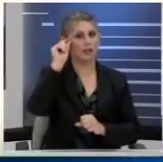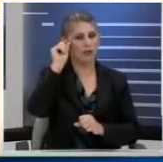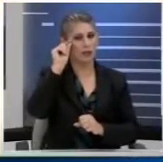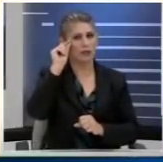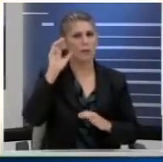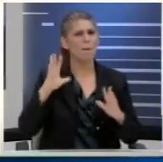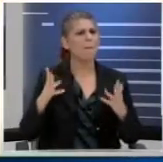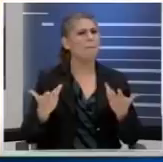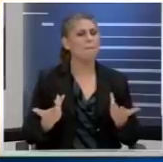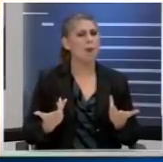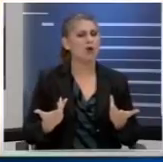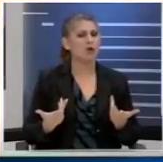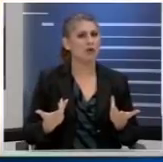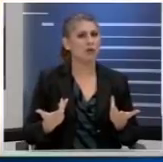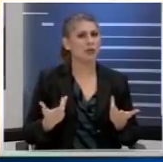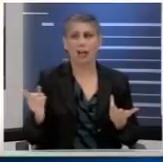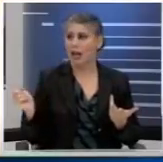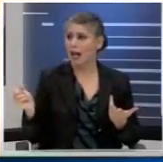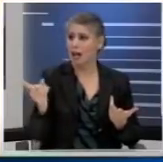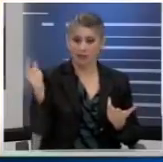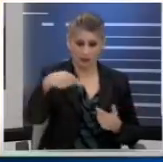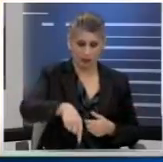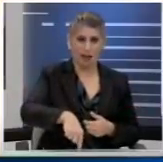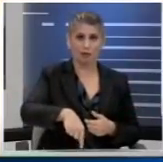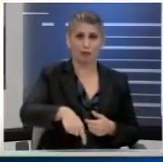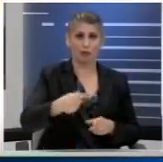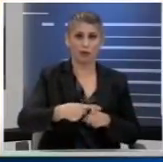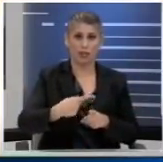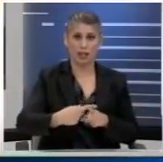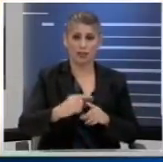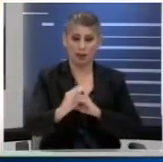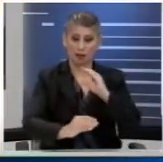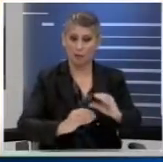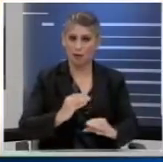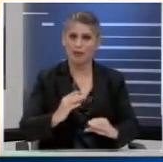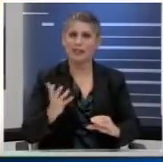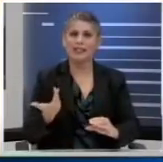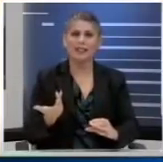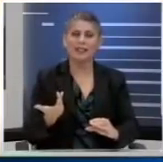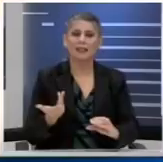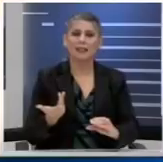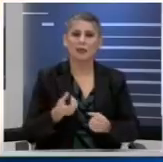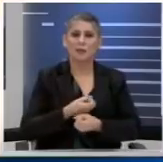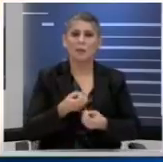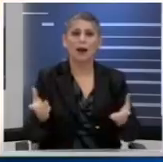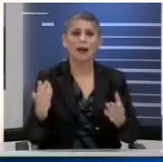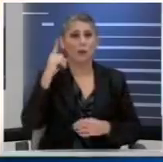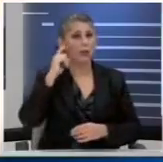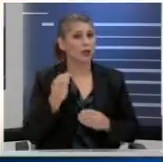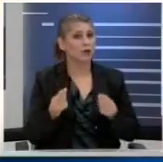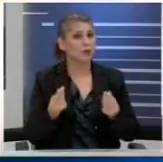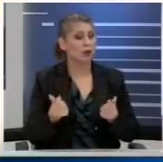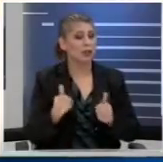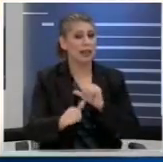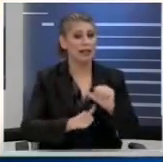λοιπόν αυτοί θα έρθουν να κάνουν μια τέτοια επένδυση εδώ και τι είδους παρεχόμενη γνώση ποιοτική θα έχουν